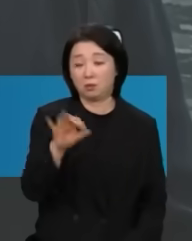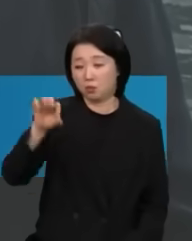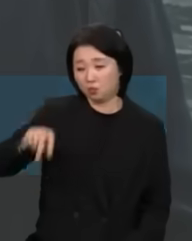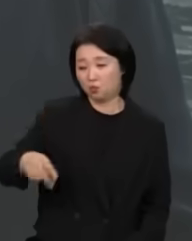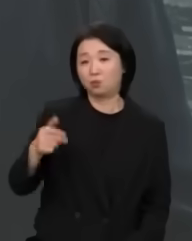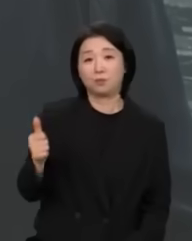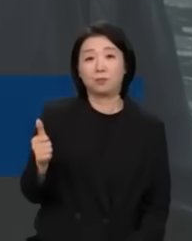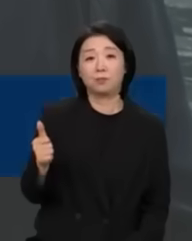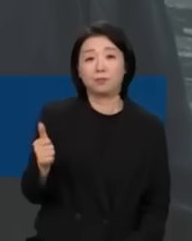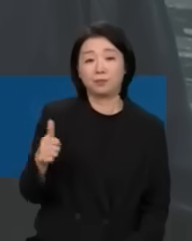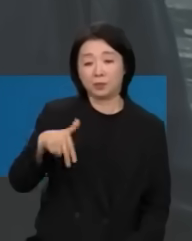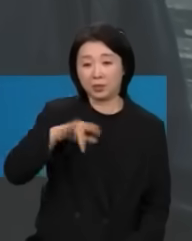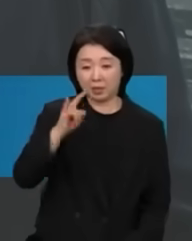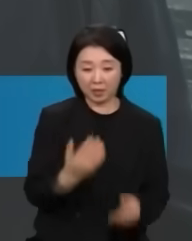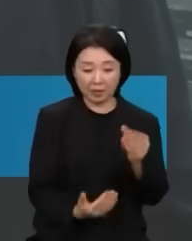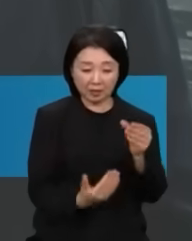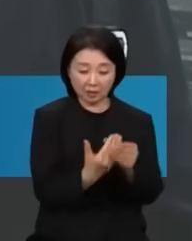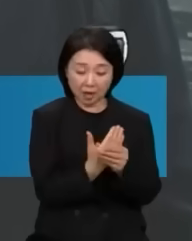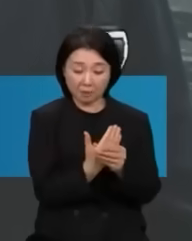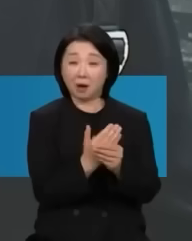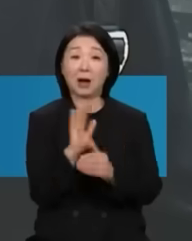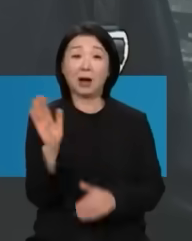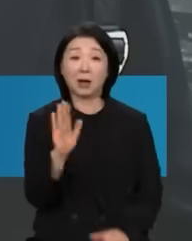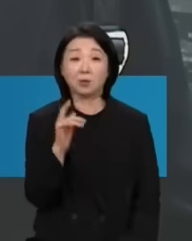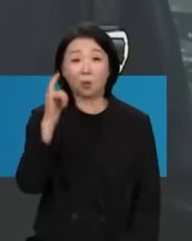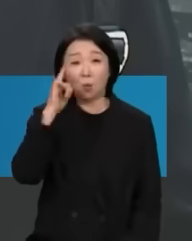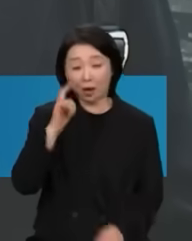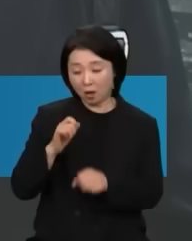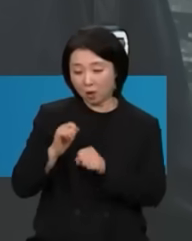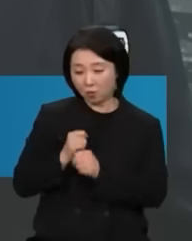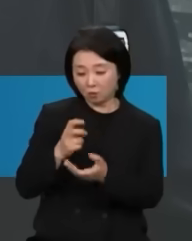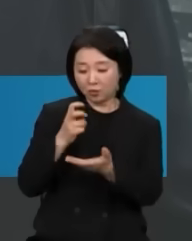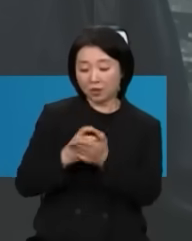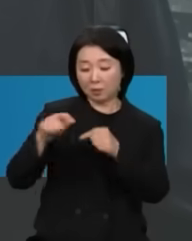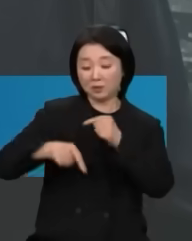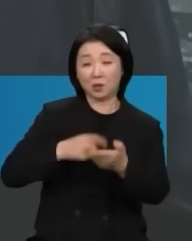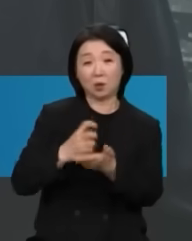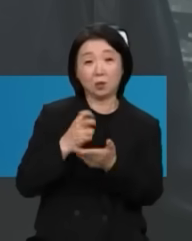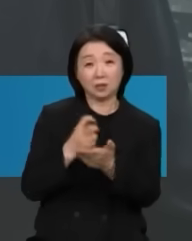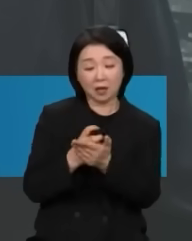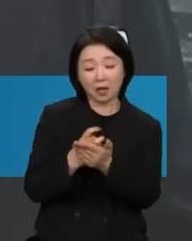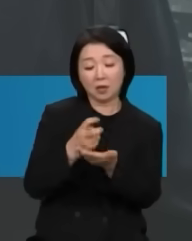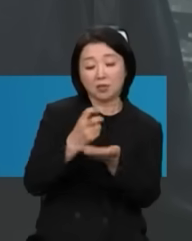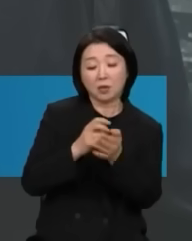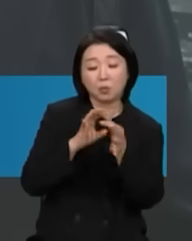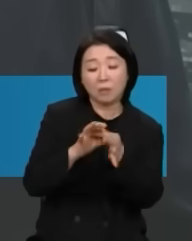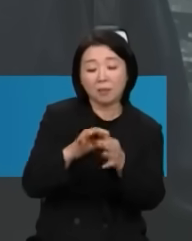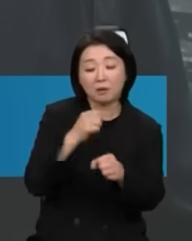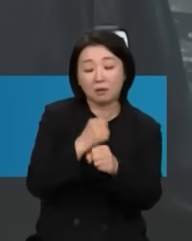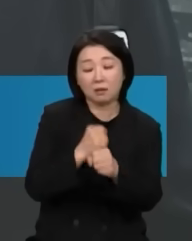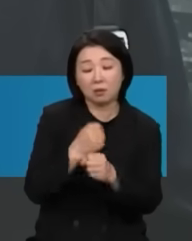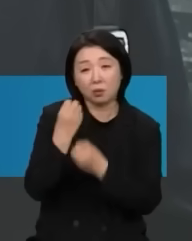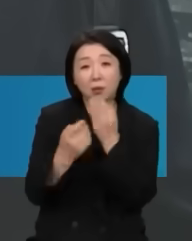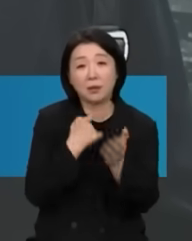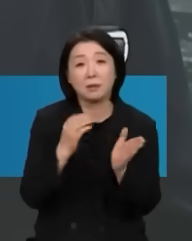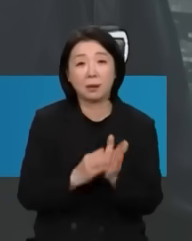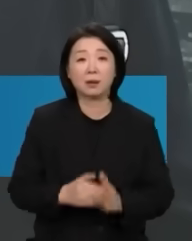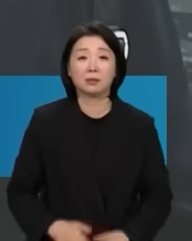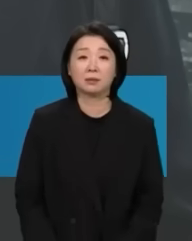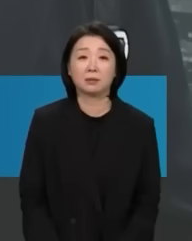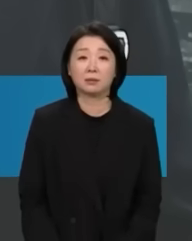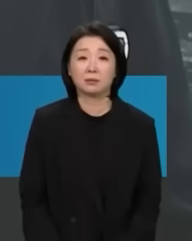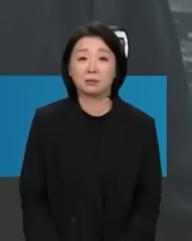유재은 관리관은 최상병 사건이 아니라 군 사법정책이나 제도와 관련된 통화였다는 취지로 진술한 걸로